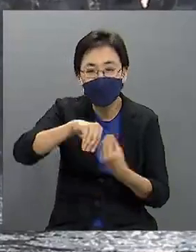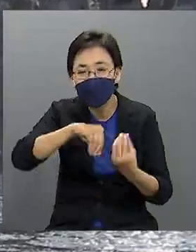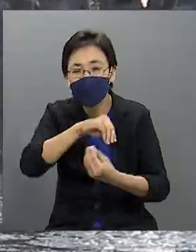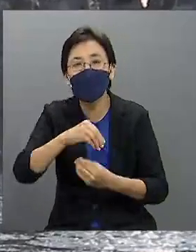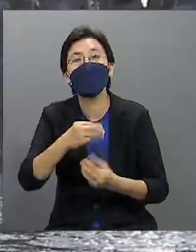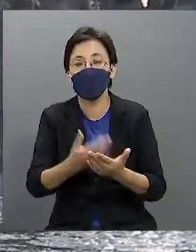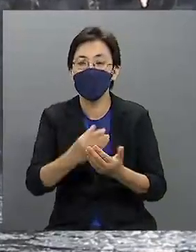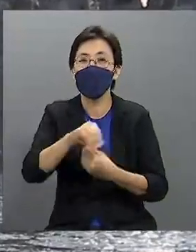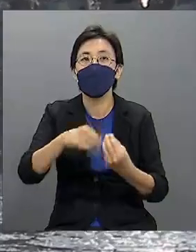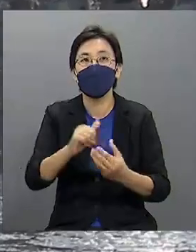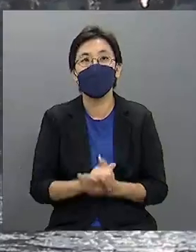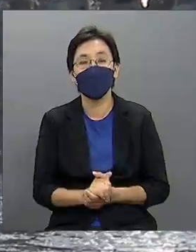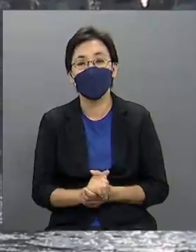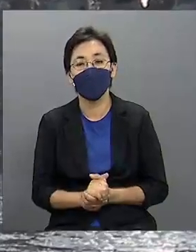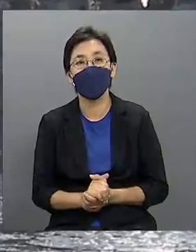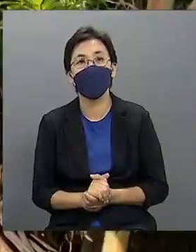ห ย ดังโลกครบ